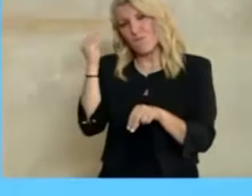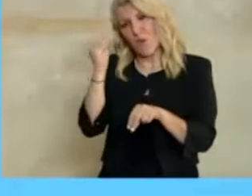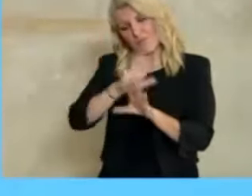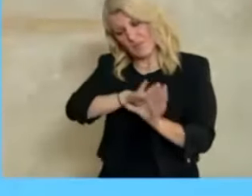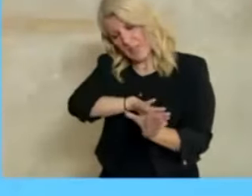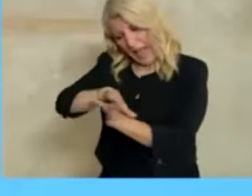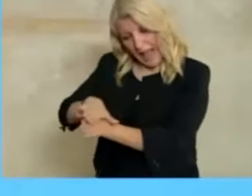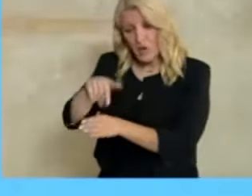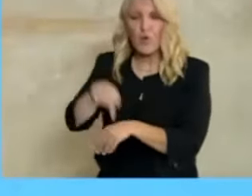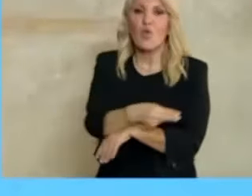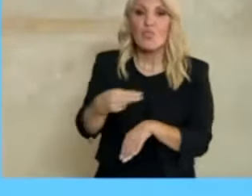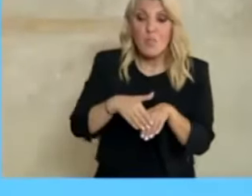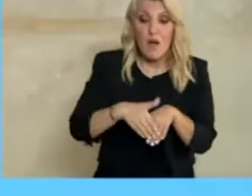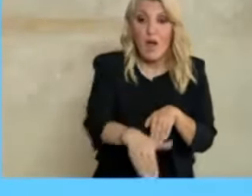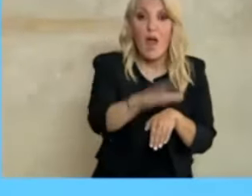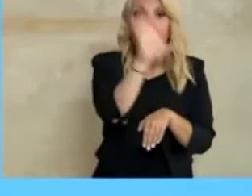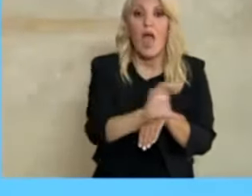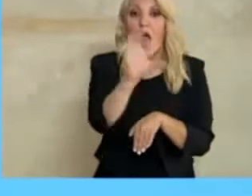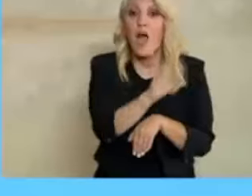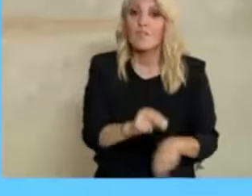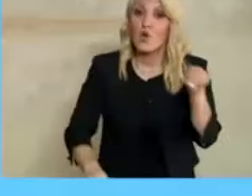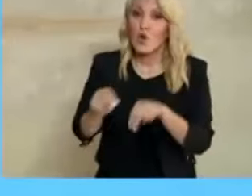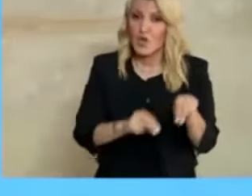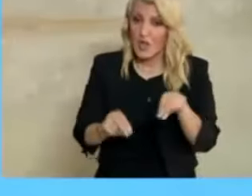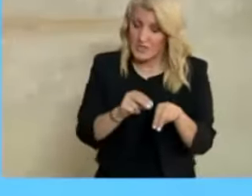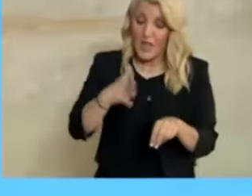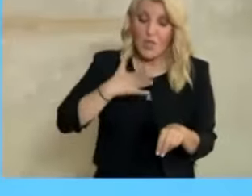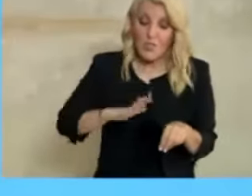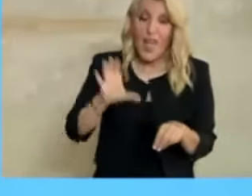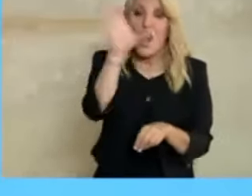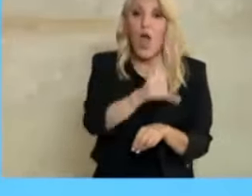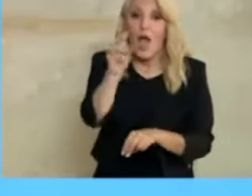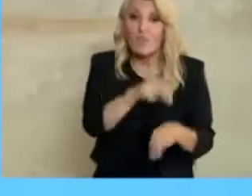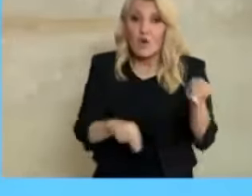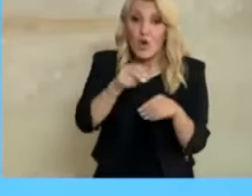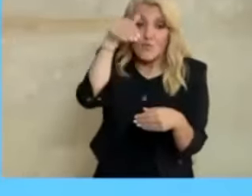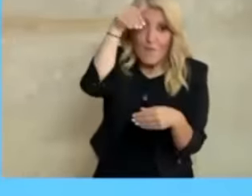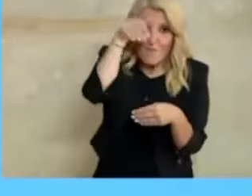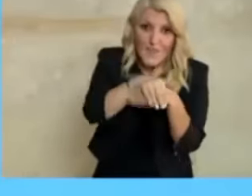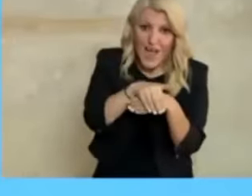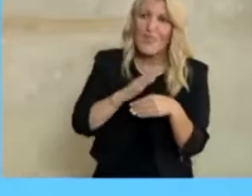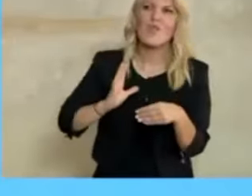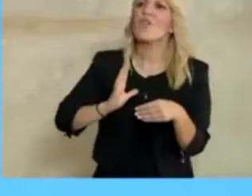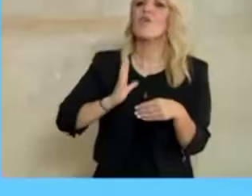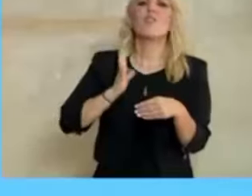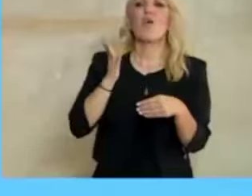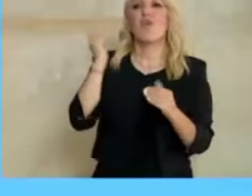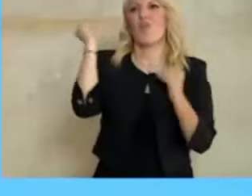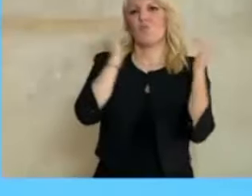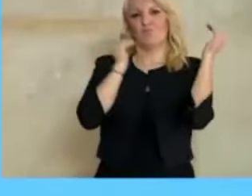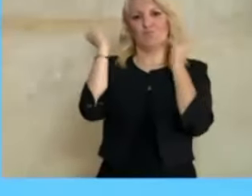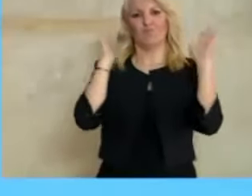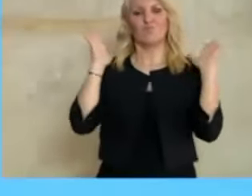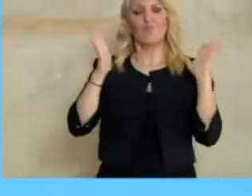μετά για 3 χρόνια δεν θα έχουμε εκλογές. Και θέλω το βράδυ των ευρωεκλογών να μην υπάρχει καμία αμφιβολία ότι η Νέα Δημοκρατία παραμένει η